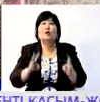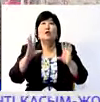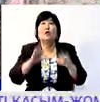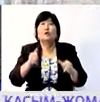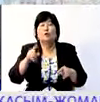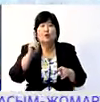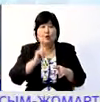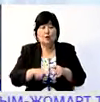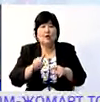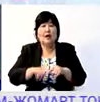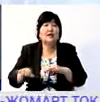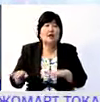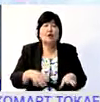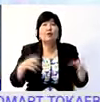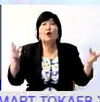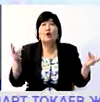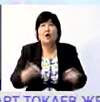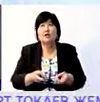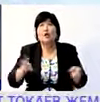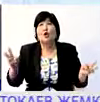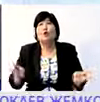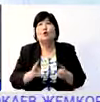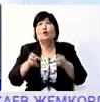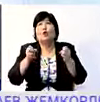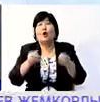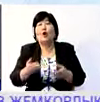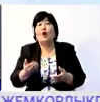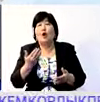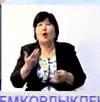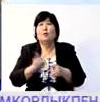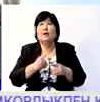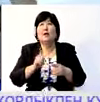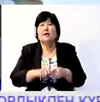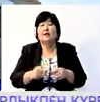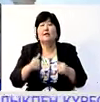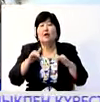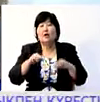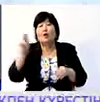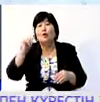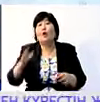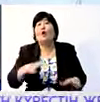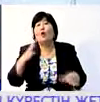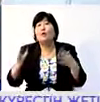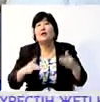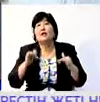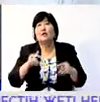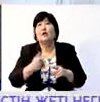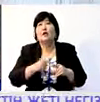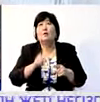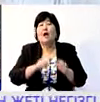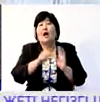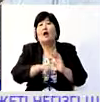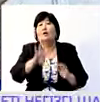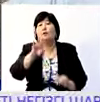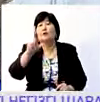олар шұғыл әрі жылдам қимылдауы қажет. Өрт қаупын алдын алып, кәсіпкерлікті шыңдауға бағытталған оқу-тактикалық жаттығуға 64